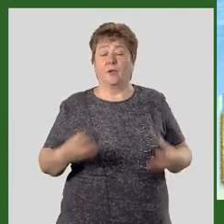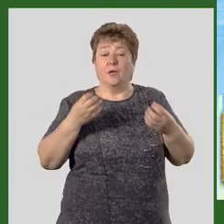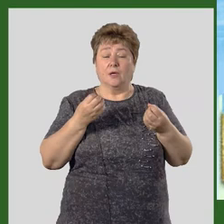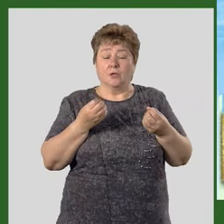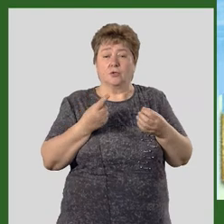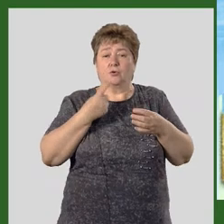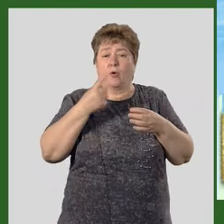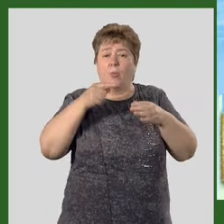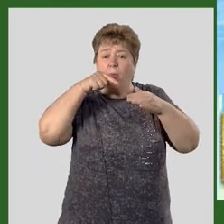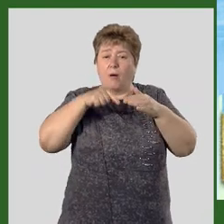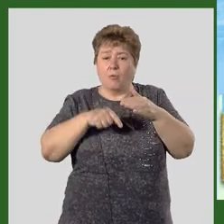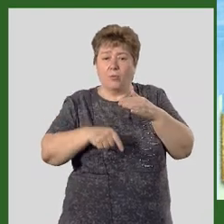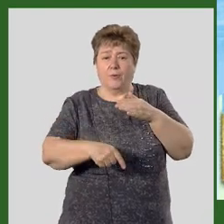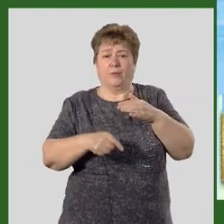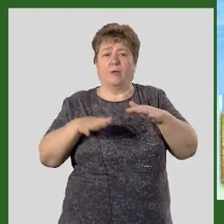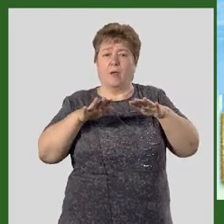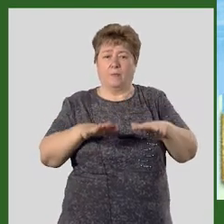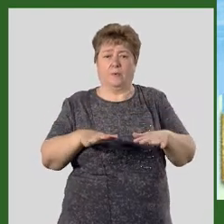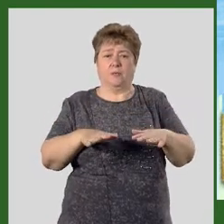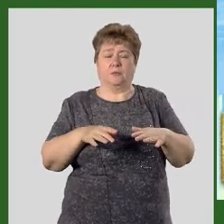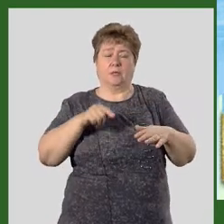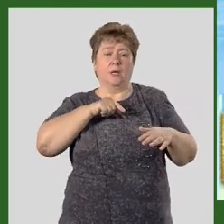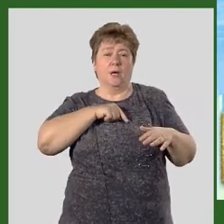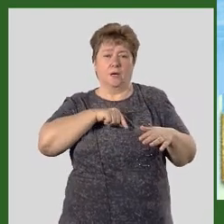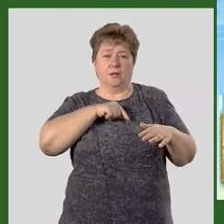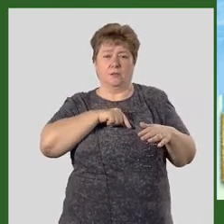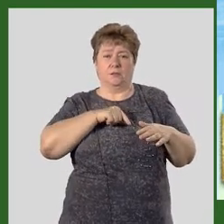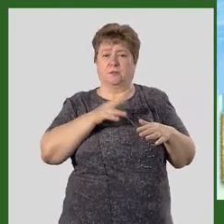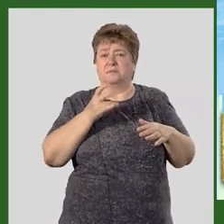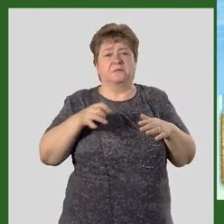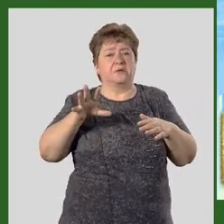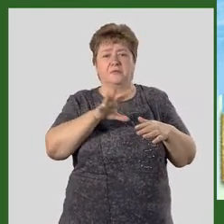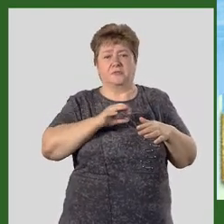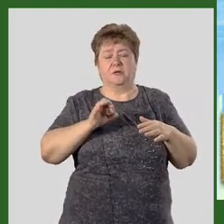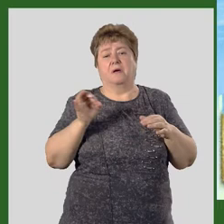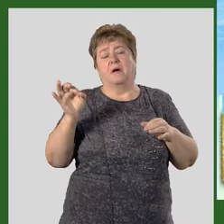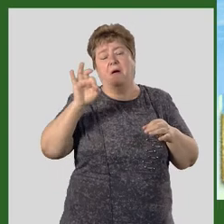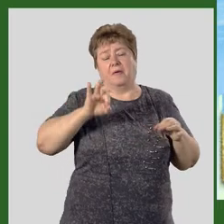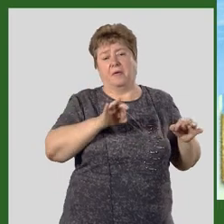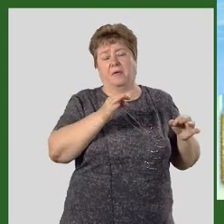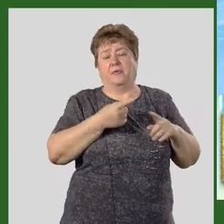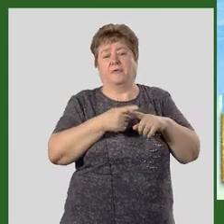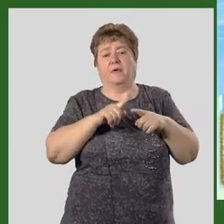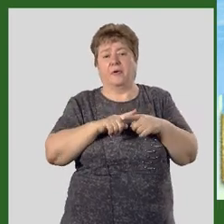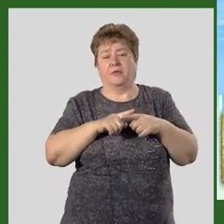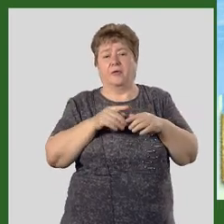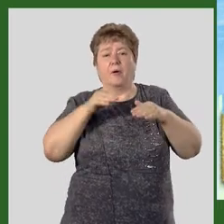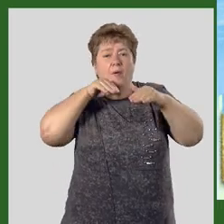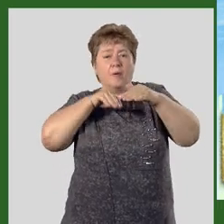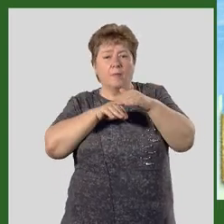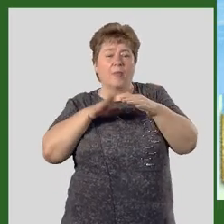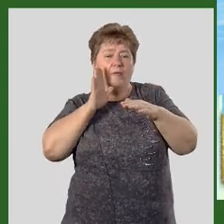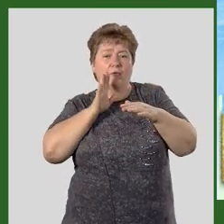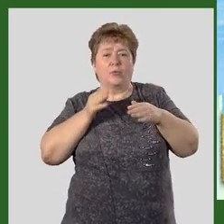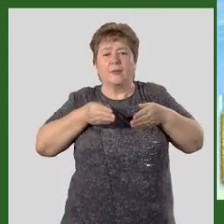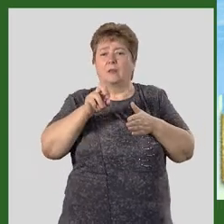Еще одна глубинная зона, характерная не для всех океанов, это подводные